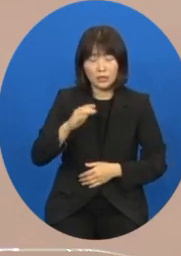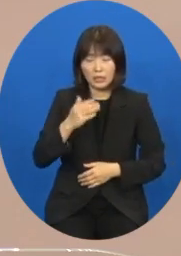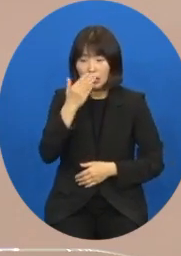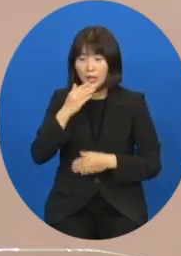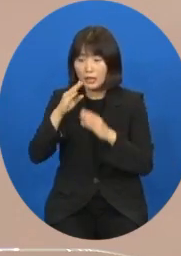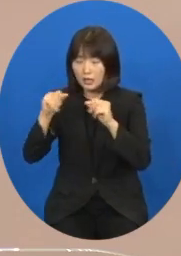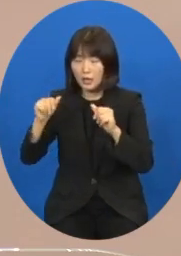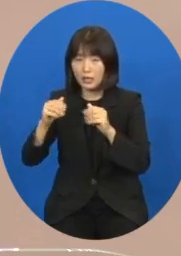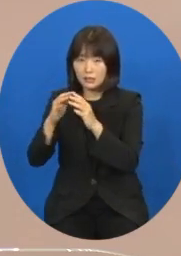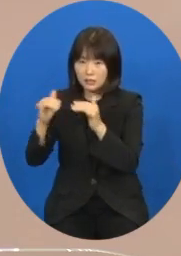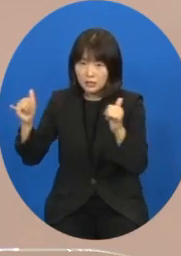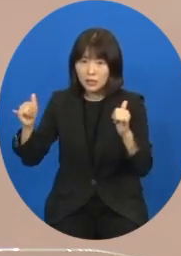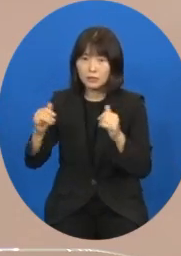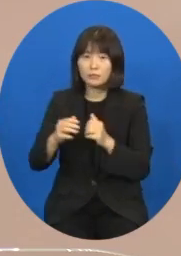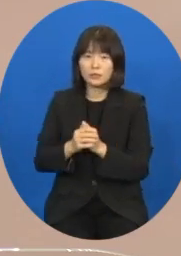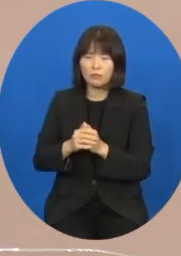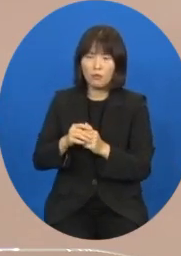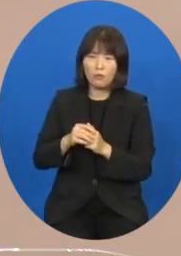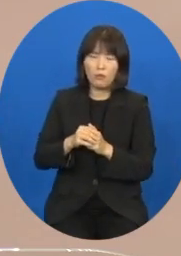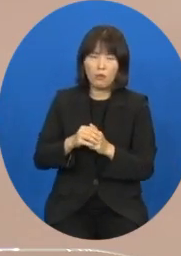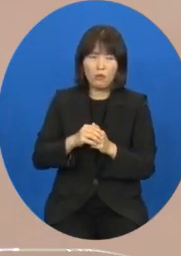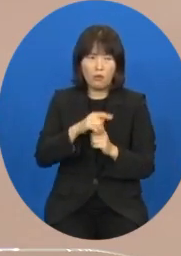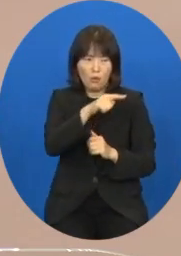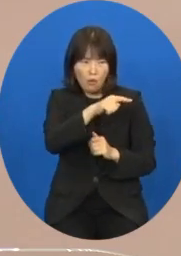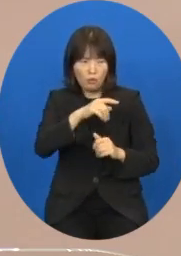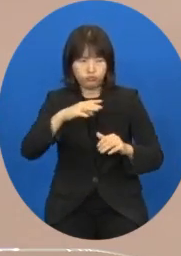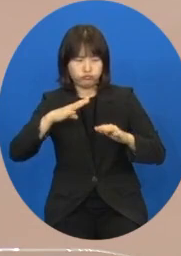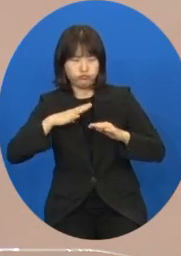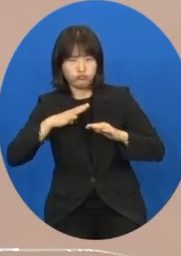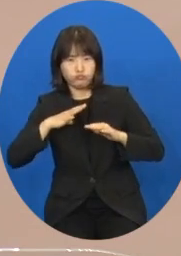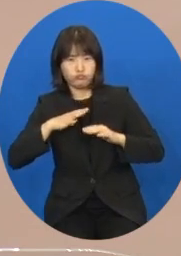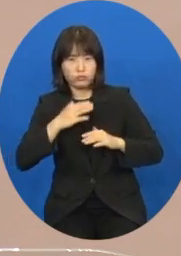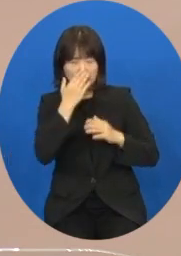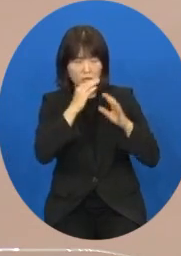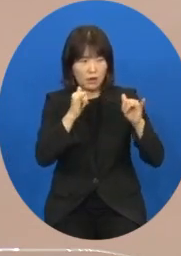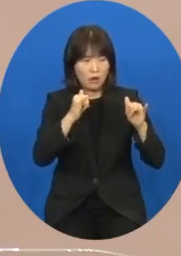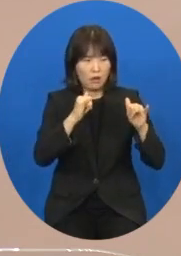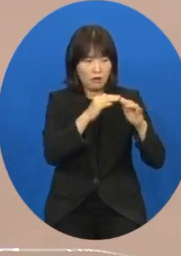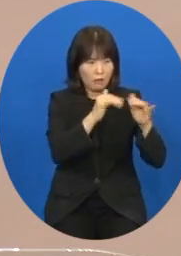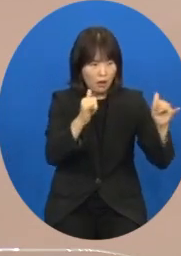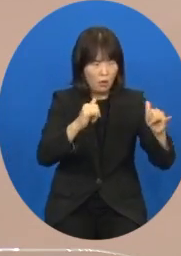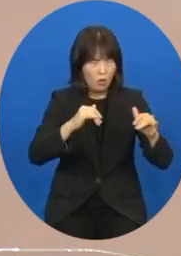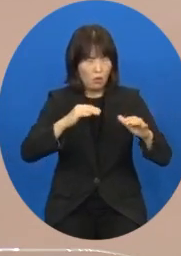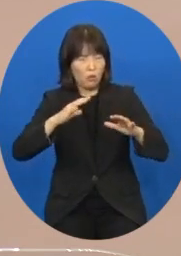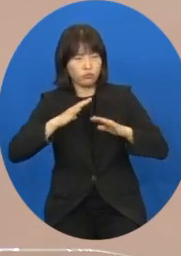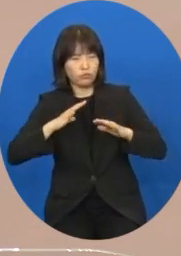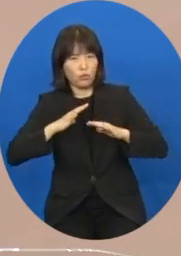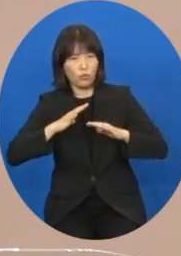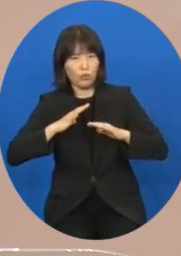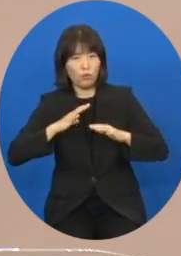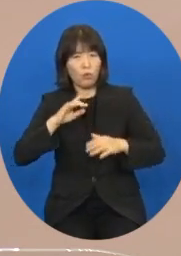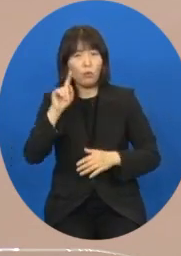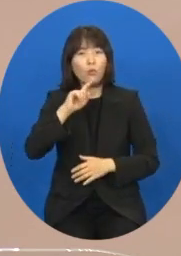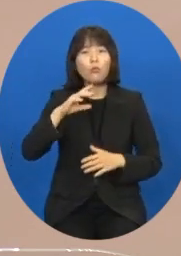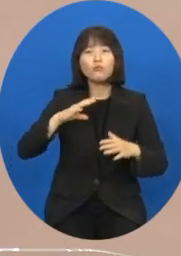거민들이 무서웠다는 거예요. 이 이스라엘 백성들이 도대체 뭐가 무서웠을까요?